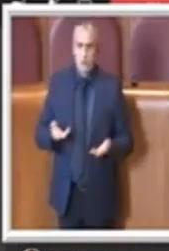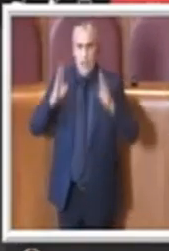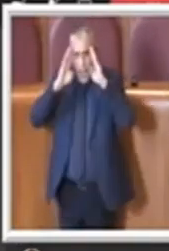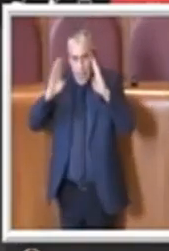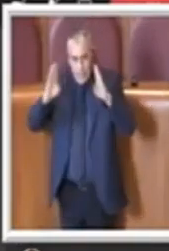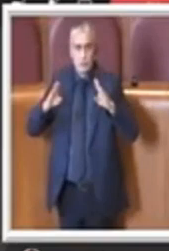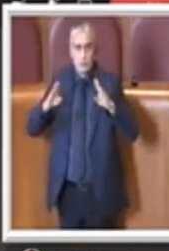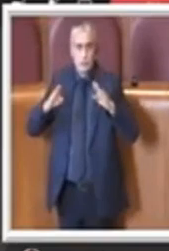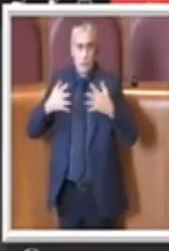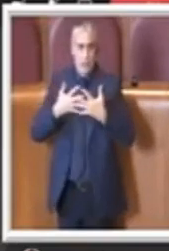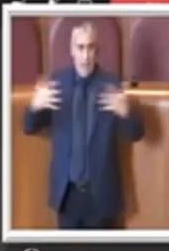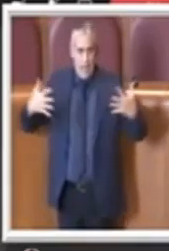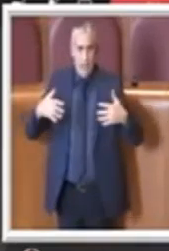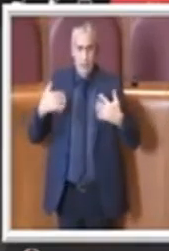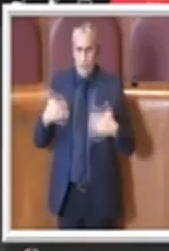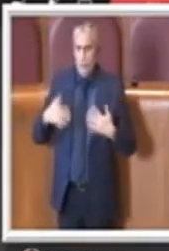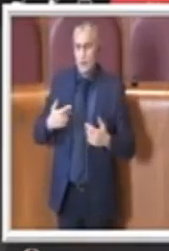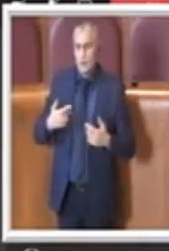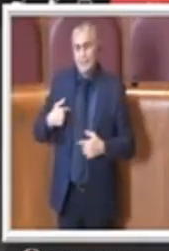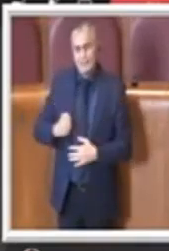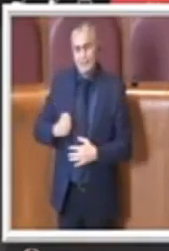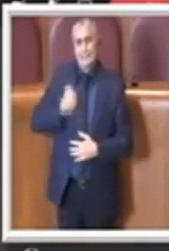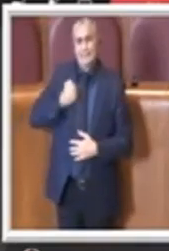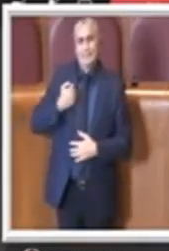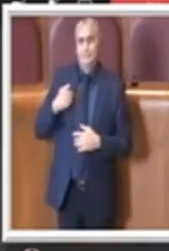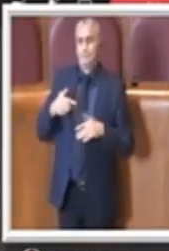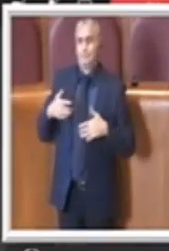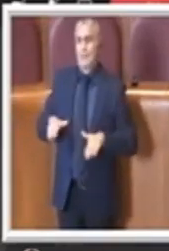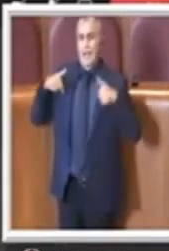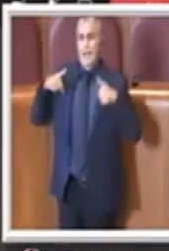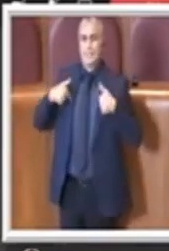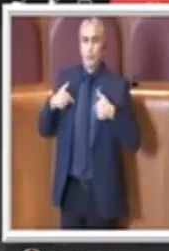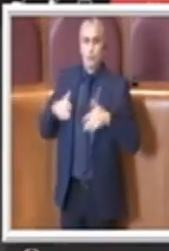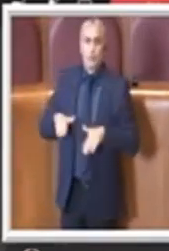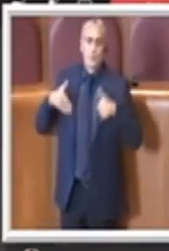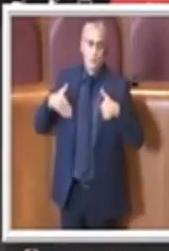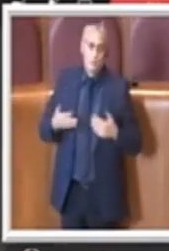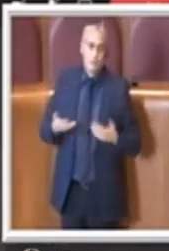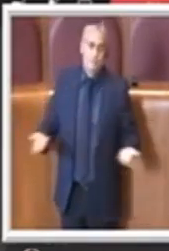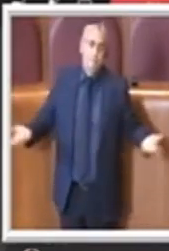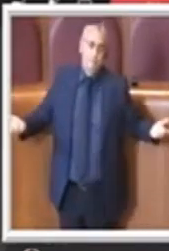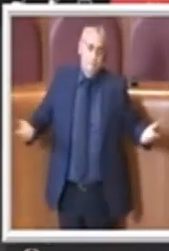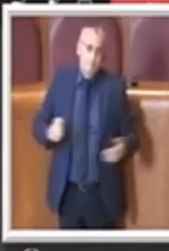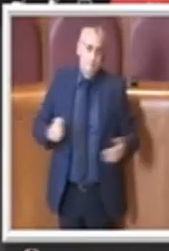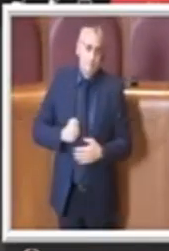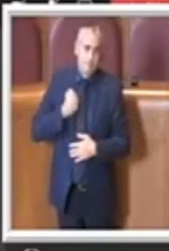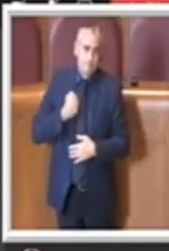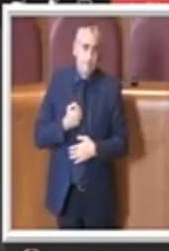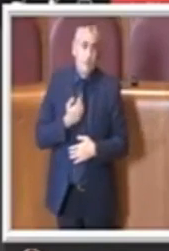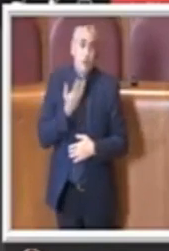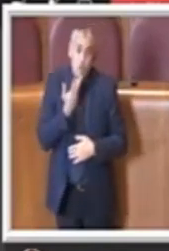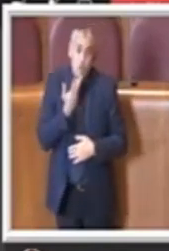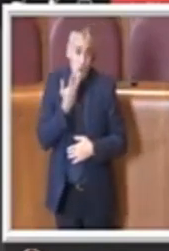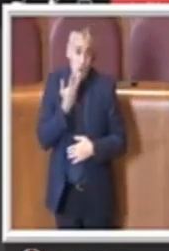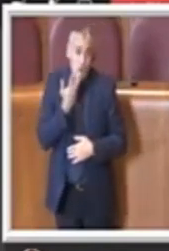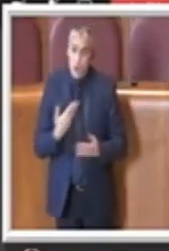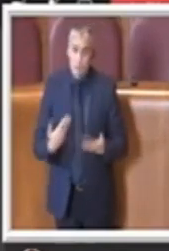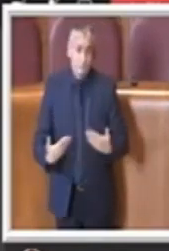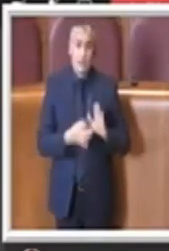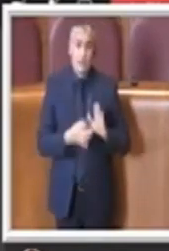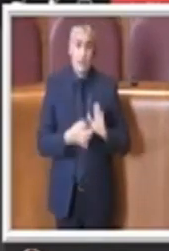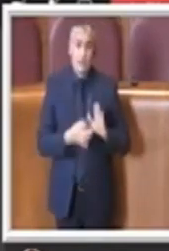e e ci è dispiaciuto dovevo fare e dovremmo arrivare quanto prima a dover fare una modifica